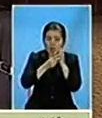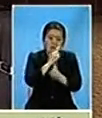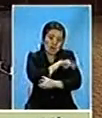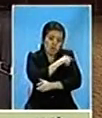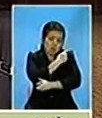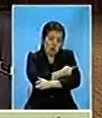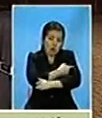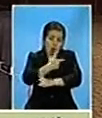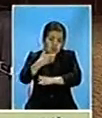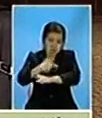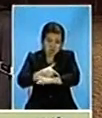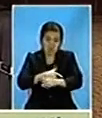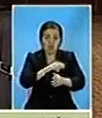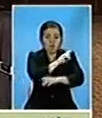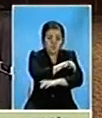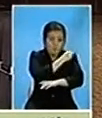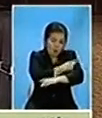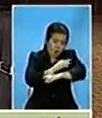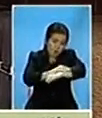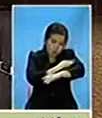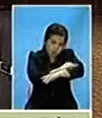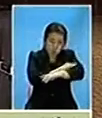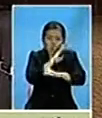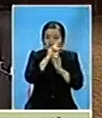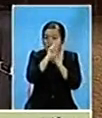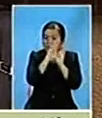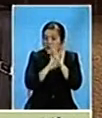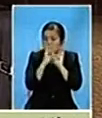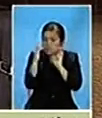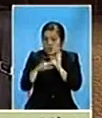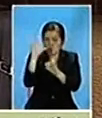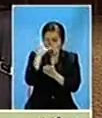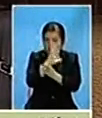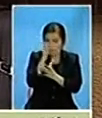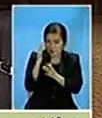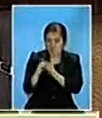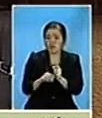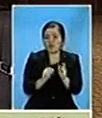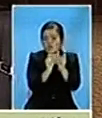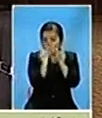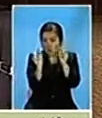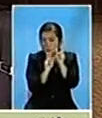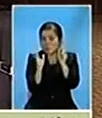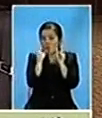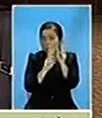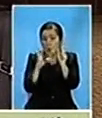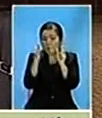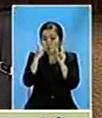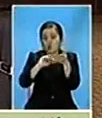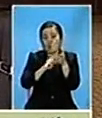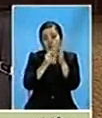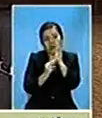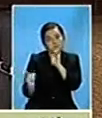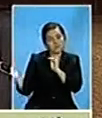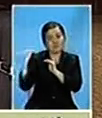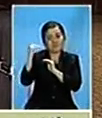ยุกต์ถ้าไม่มีระเบียบไม่มีข้อบังคับบัญญัติไว้ท่านจะล่วงละเมิดล้ำ